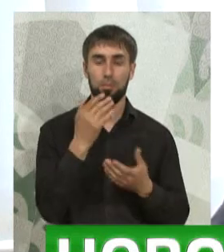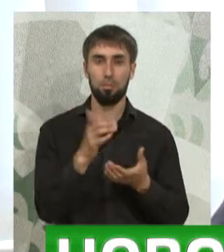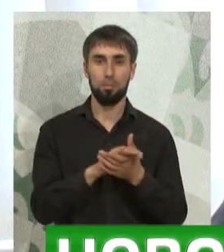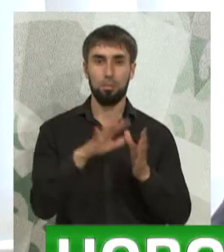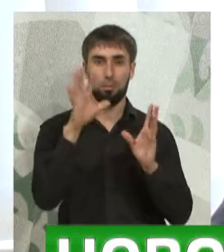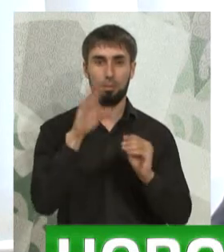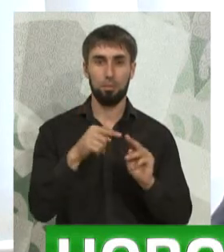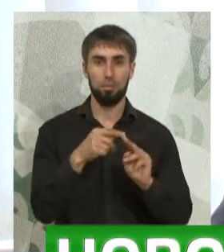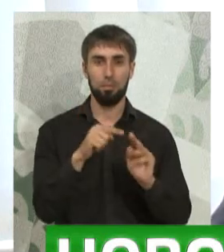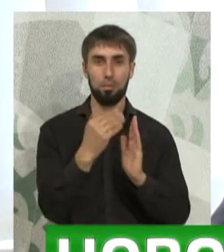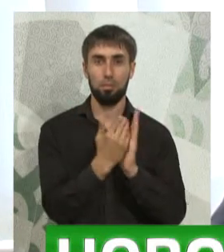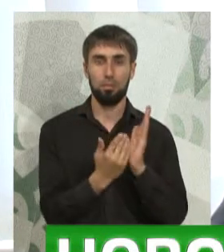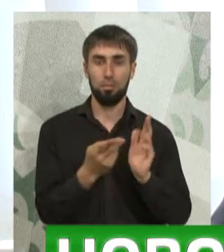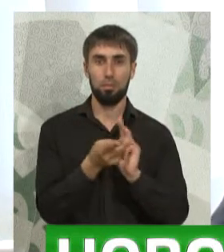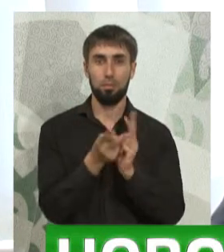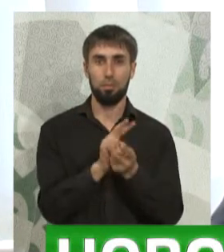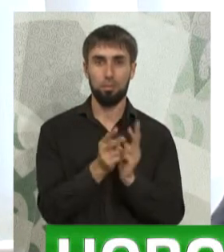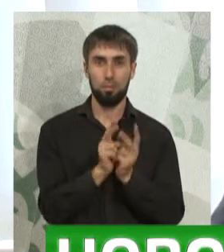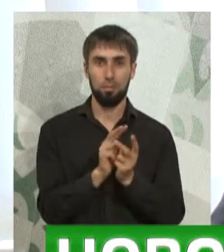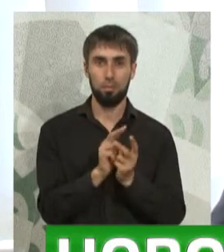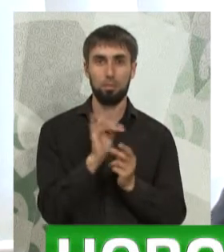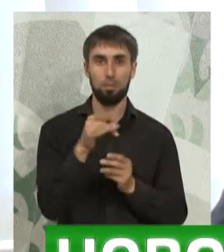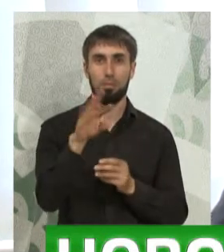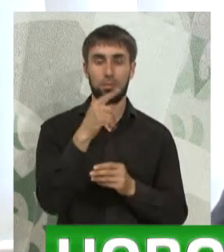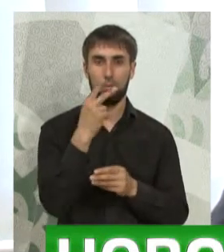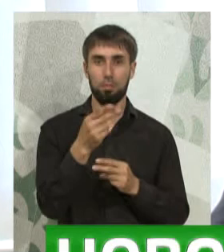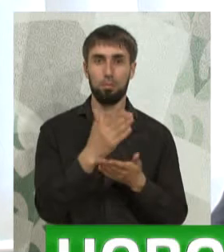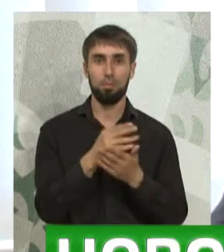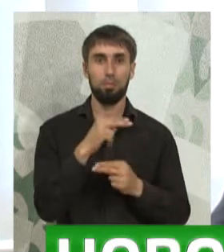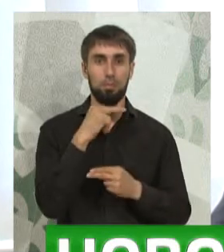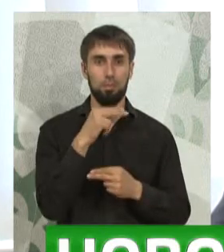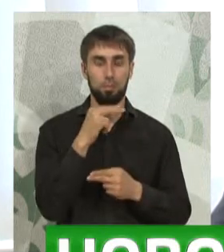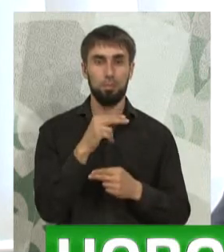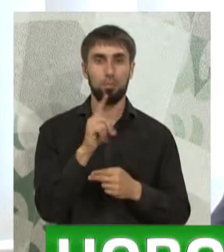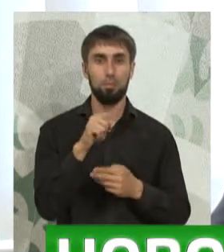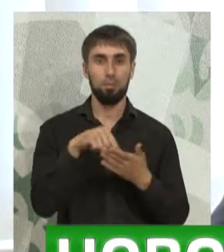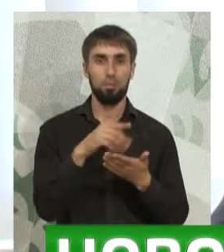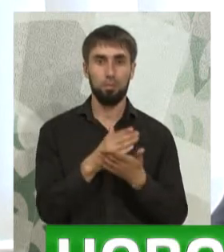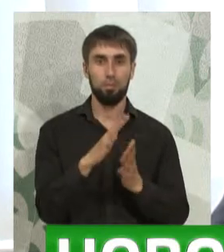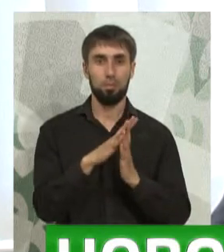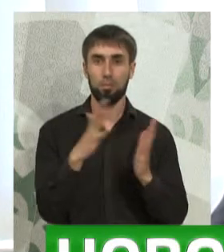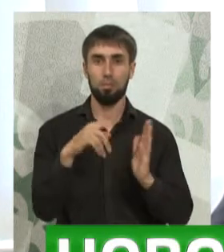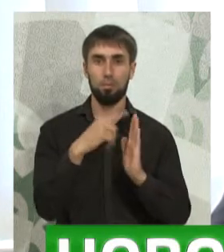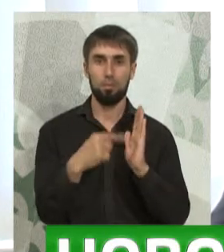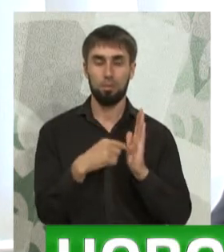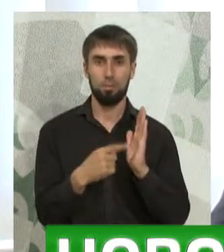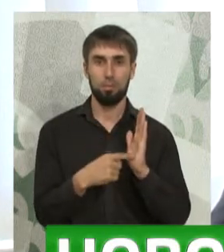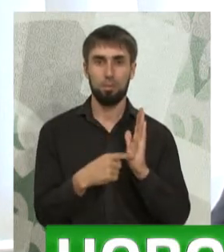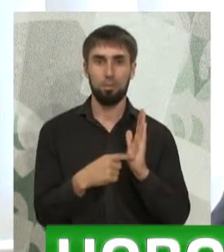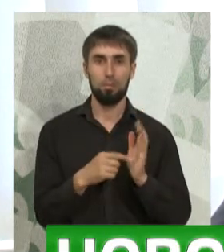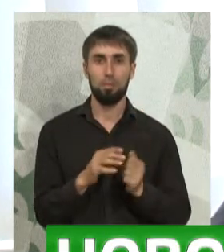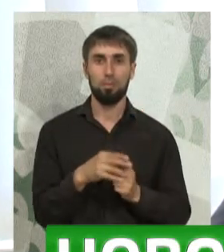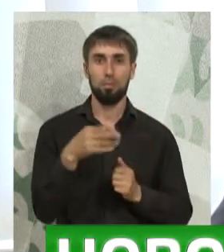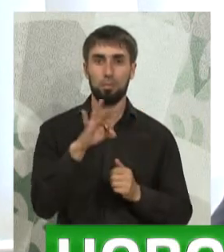всеми вносимыми изменениями, то вы, наверное, заметите о том, что там ставятся очень большие вопросы именно